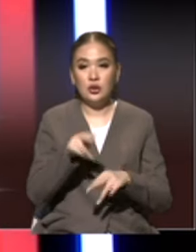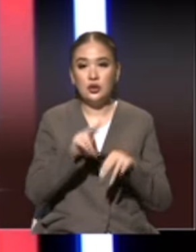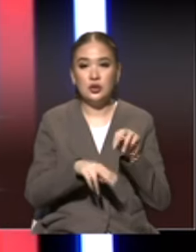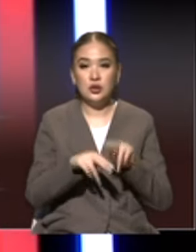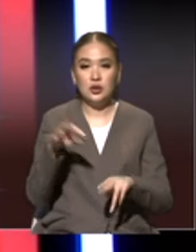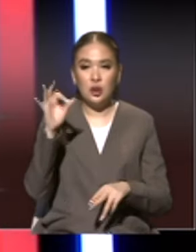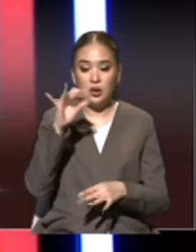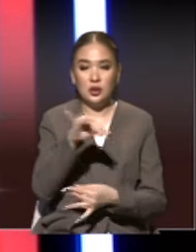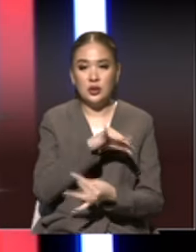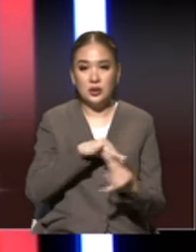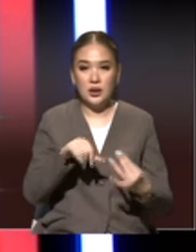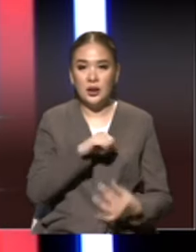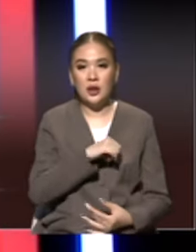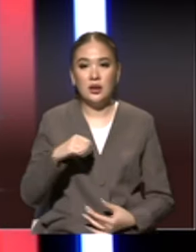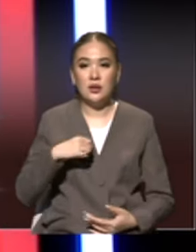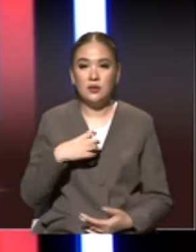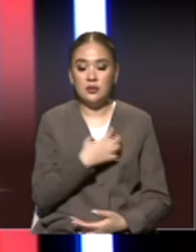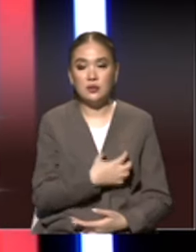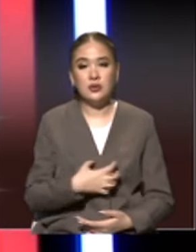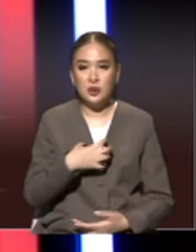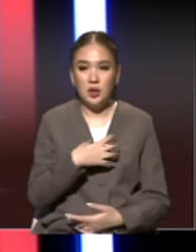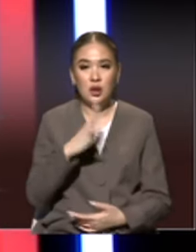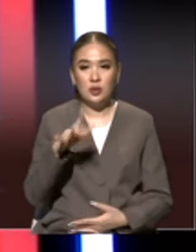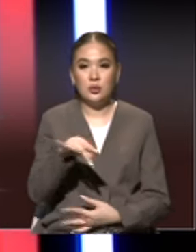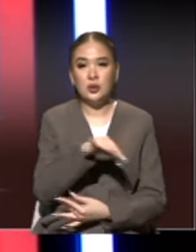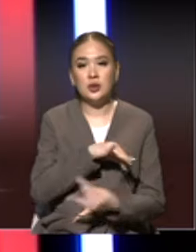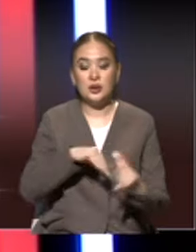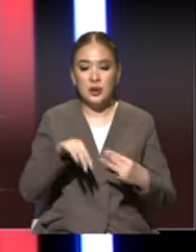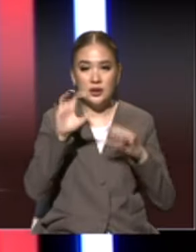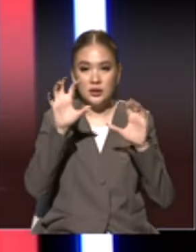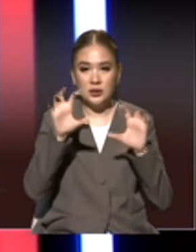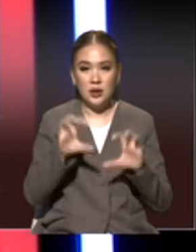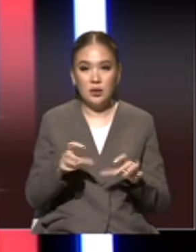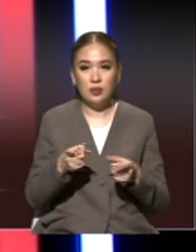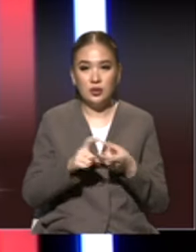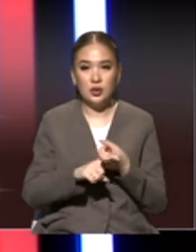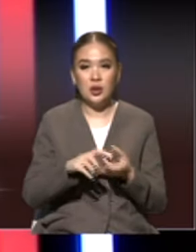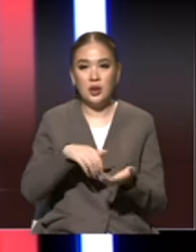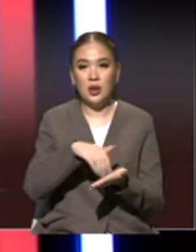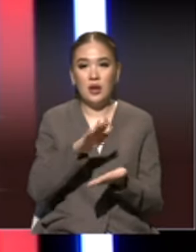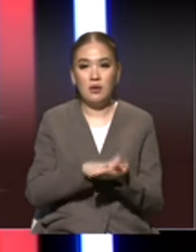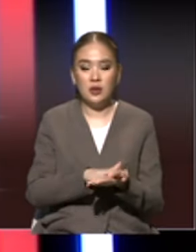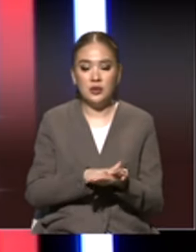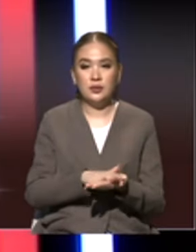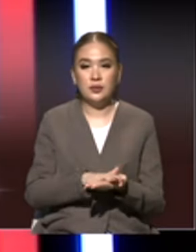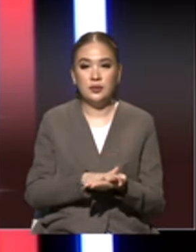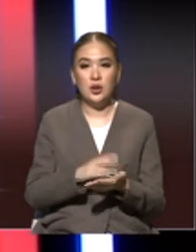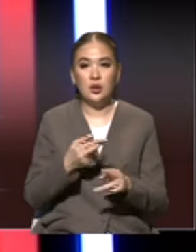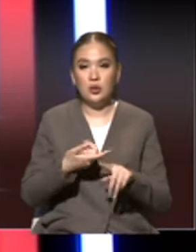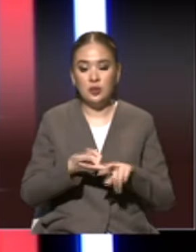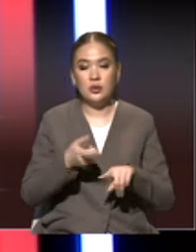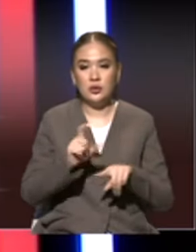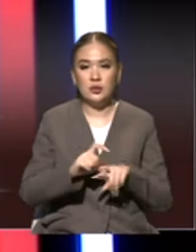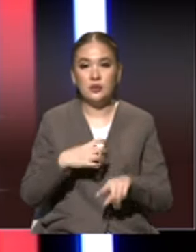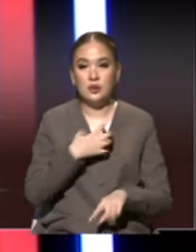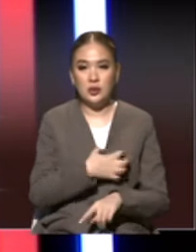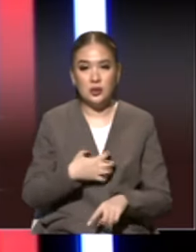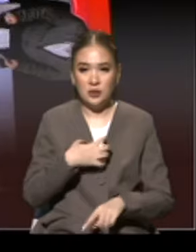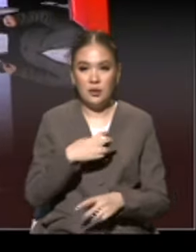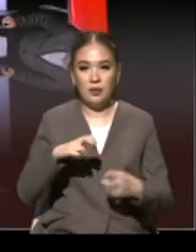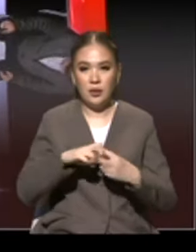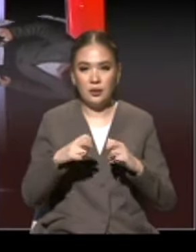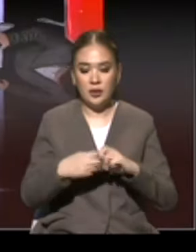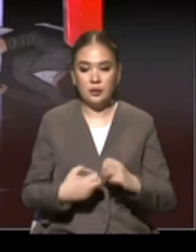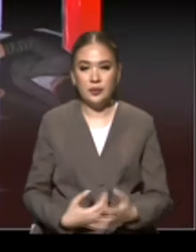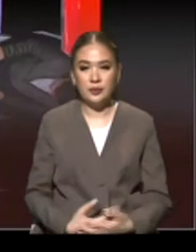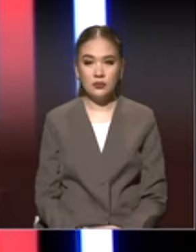біз ең тағы бір мәселе, осы заң жобасында біз отандық тауар өндірушілерге басымдық беріп отырмыз. Бұл да өте өзекті проблема,